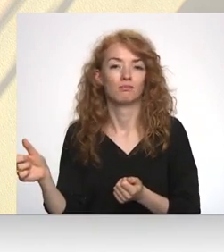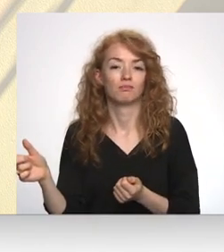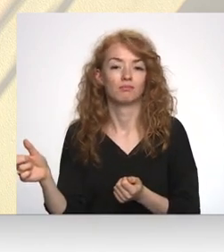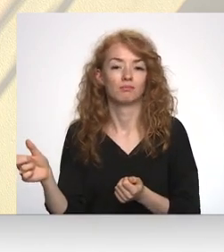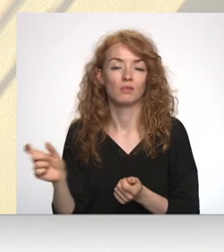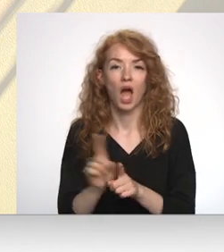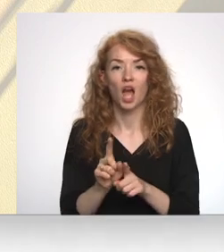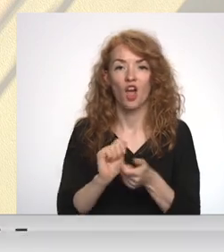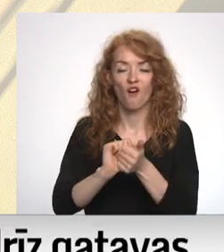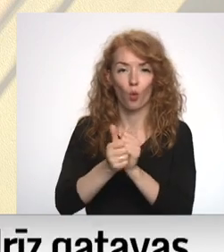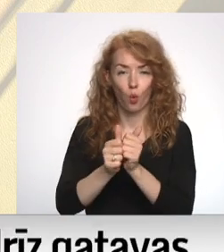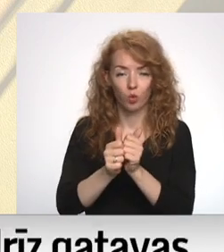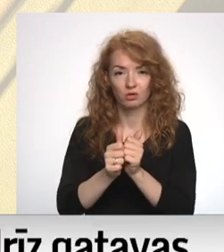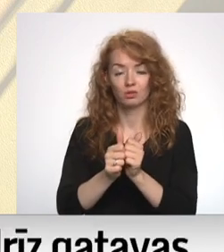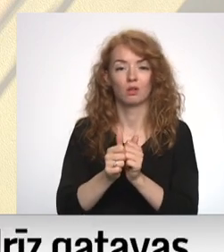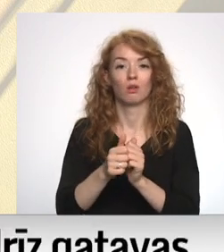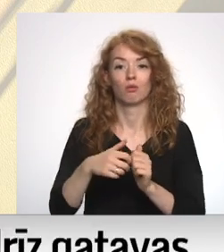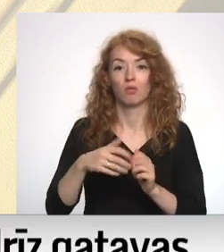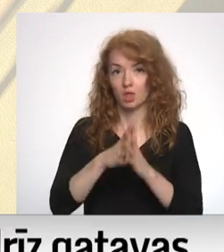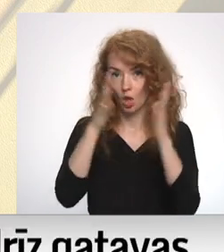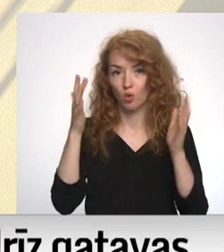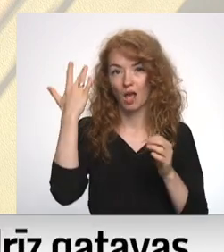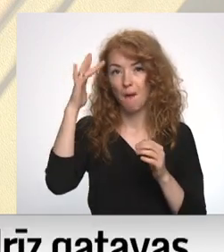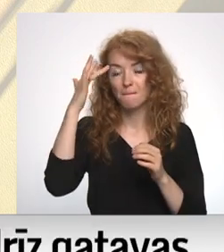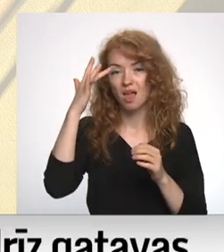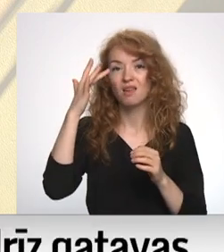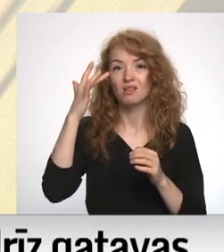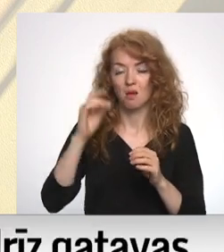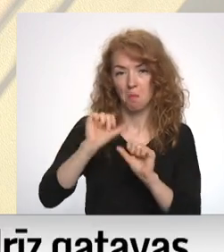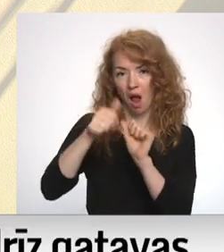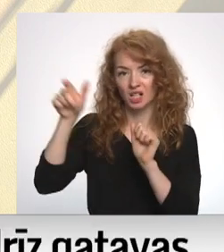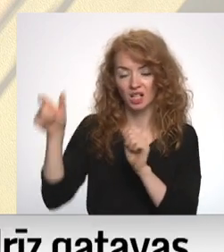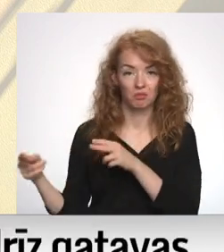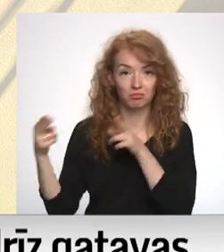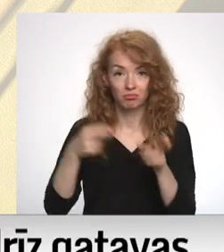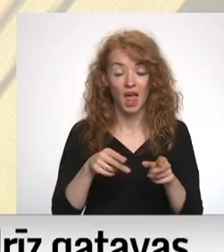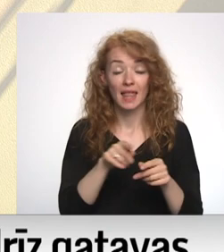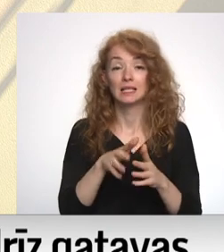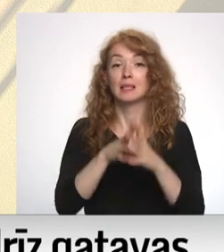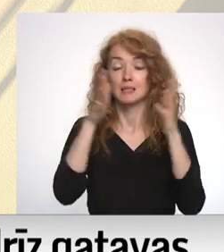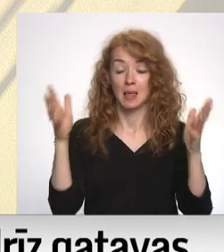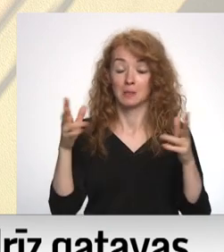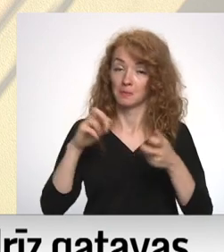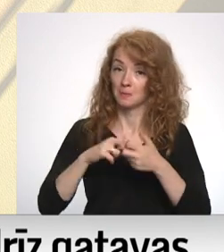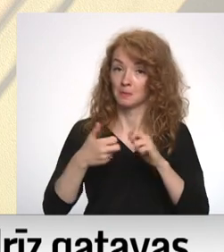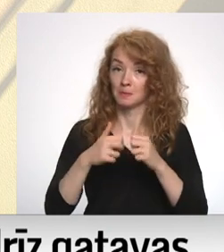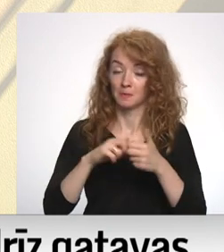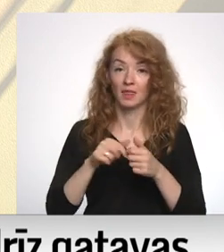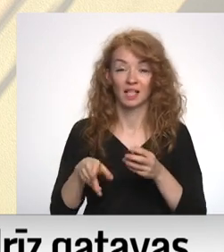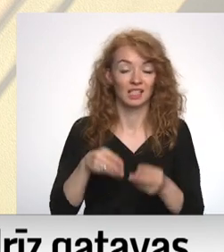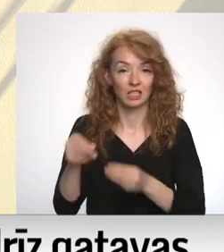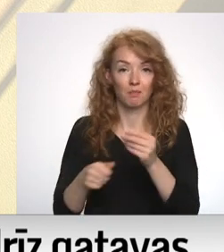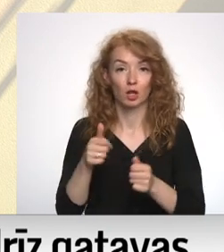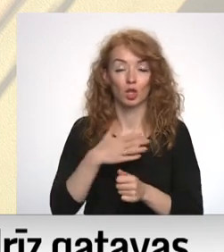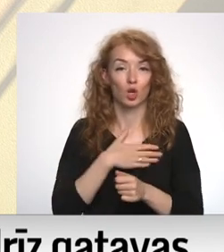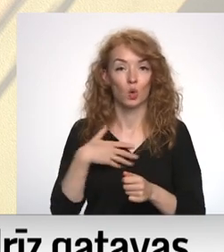teiksim, valūtas kurs, jo mums ir darīšana daudz amerikāņu māksliniekiem. Tās viss atstāja milzīgas iespaidus, šīs izmaksas